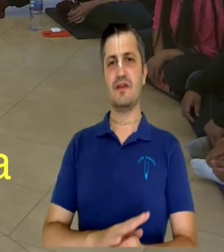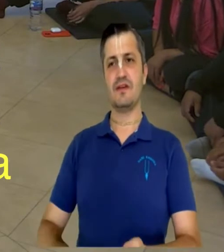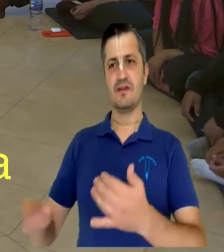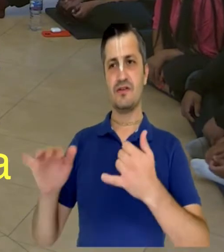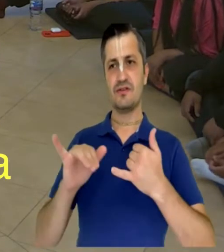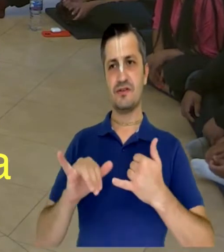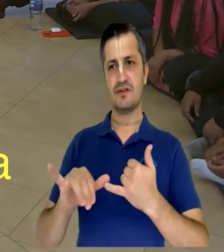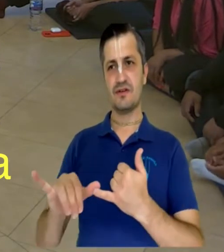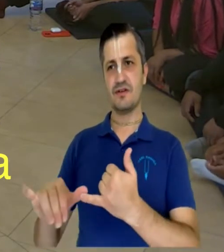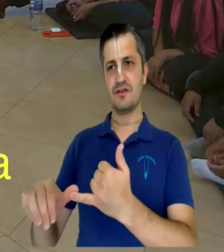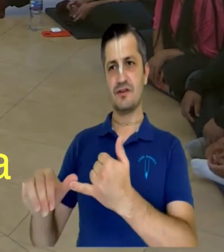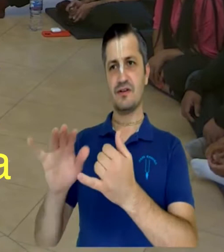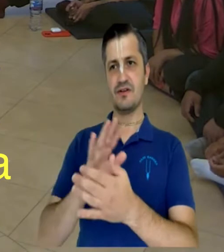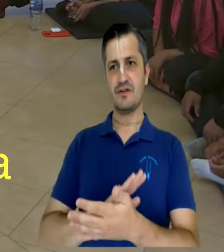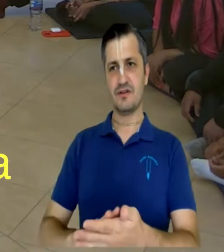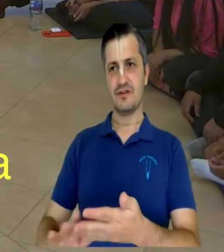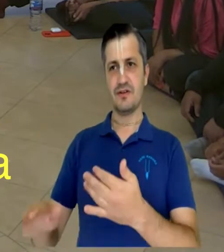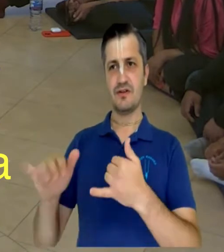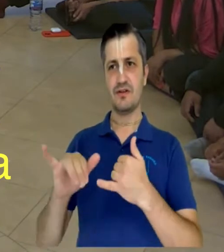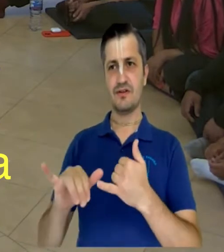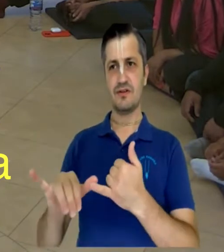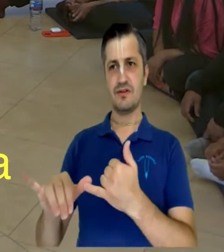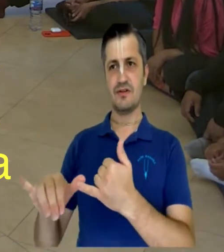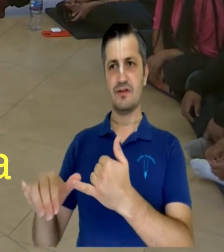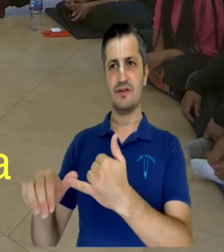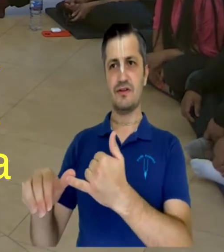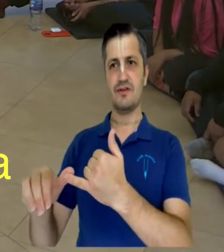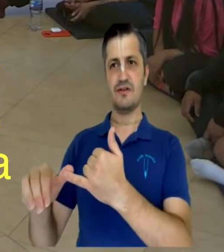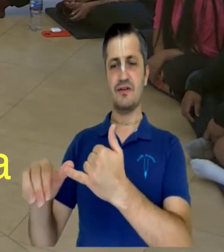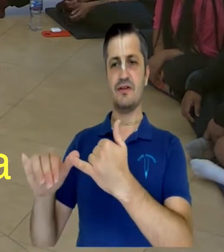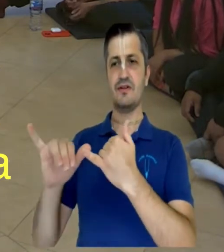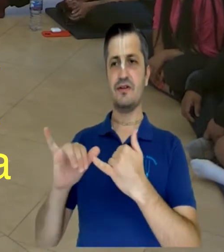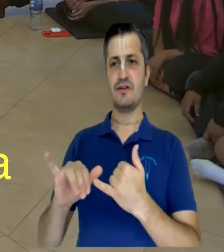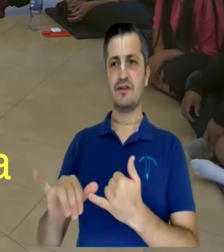Hare Krishna, Hare Krishna,